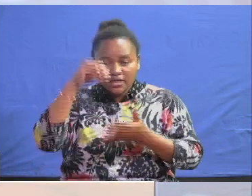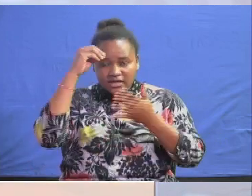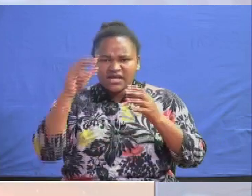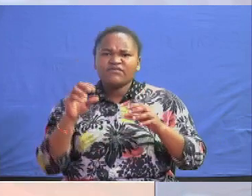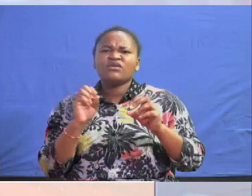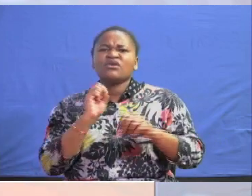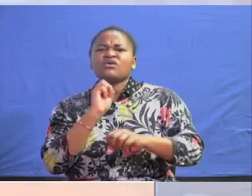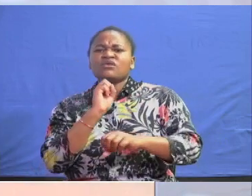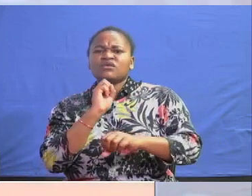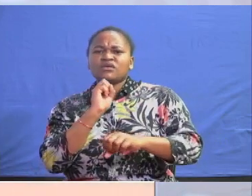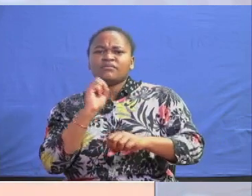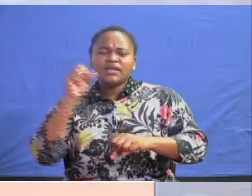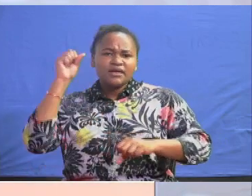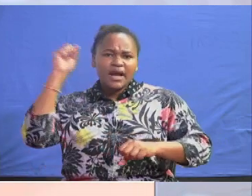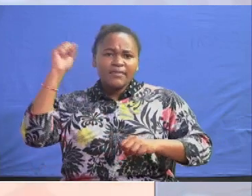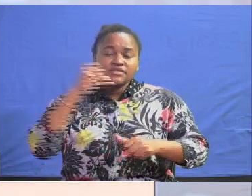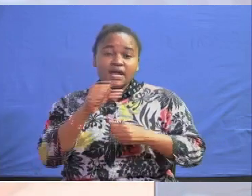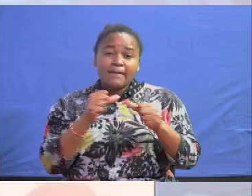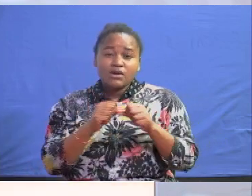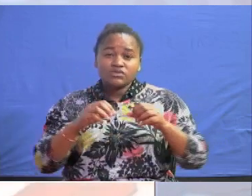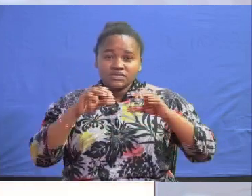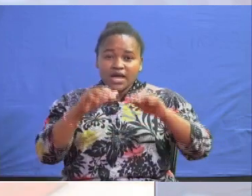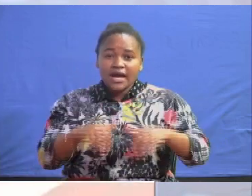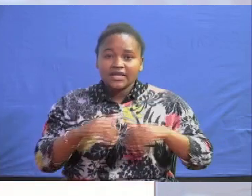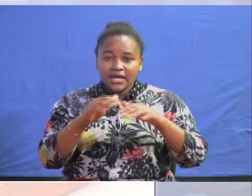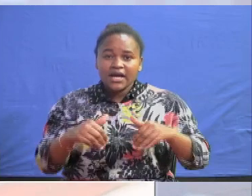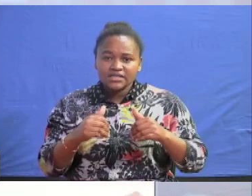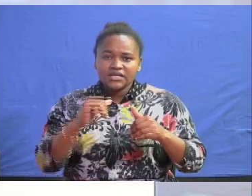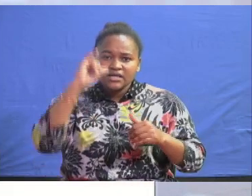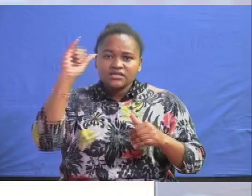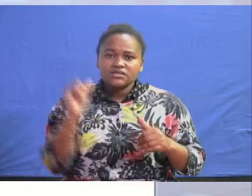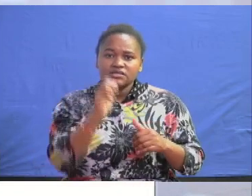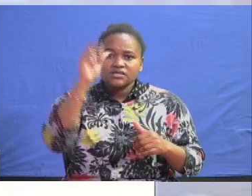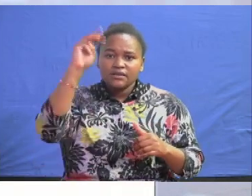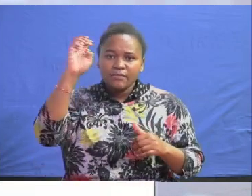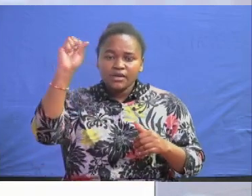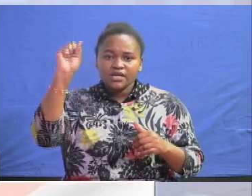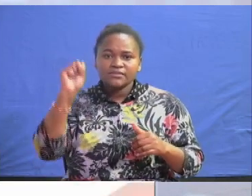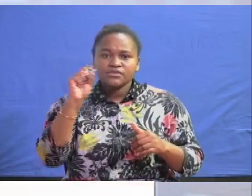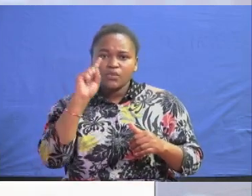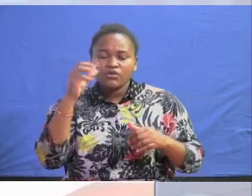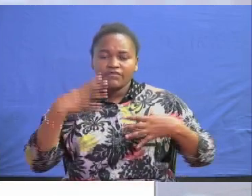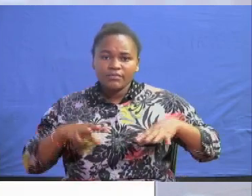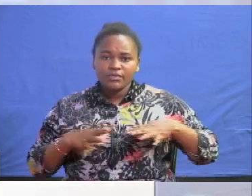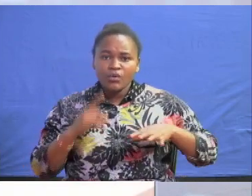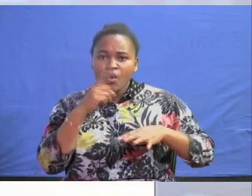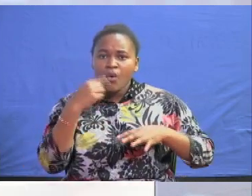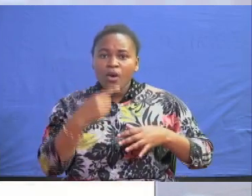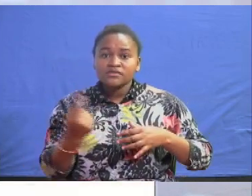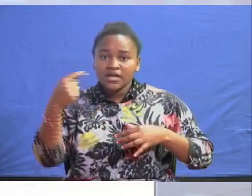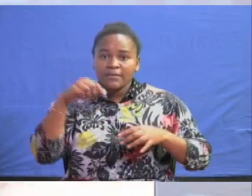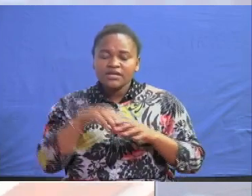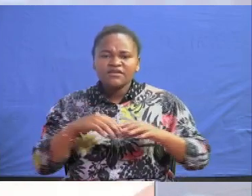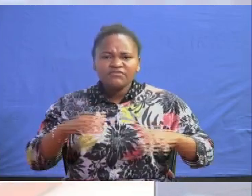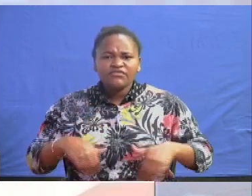kukumbatia kilimo. Wakiongozwa na walimu wao, wanafunzi James Omemo, Jen Kimanzi na Kimberly Ng'ang'a wamejitosa katika kilimo